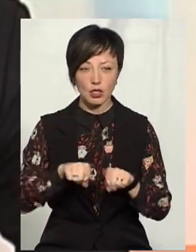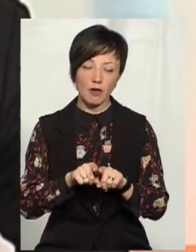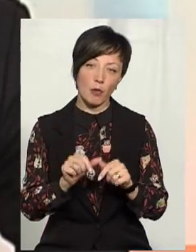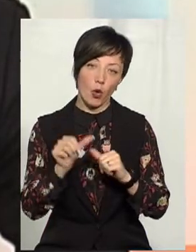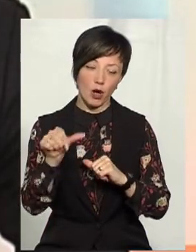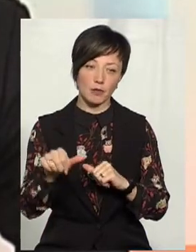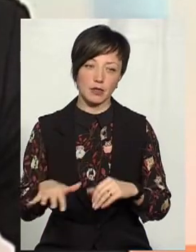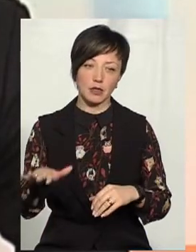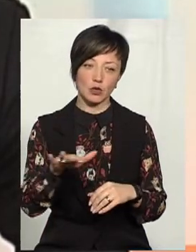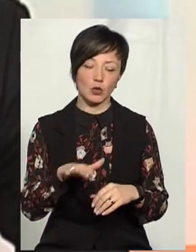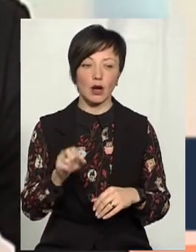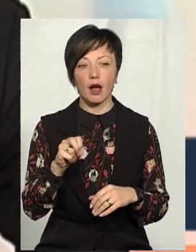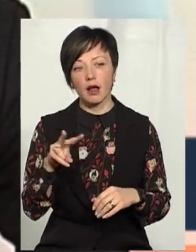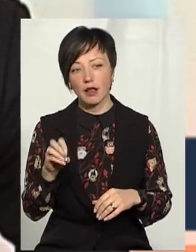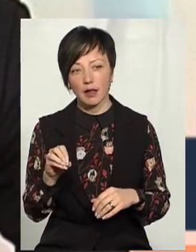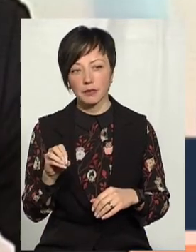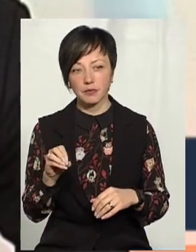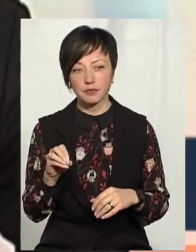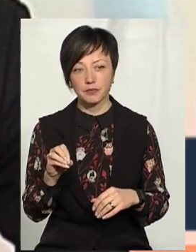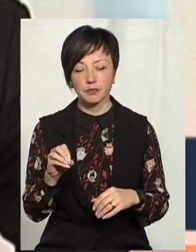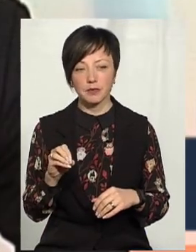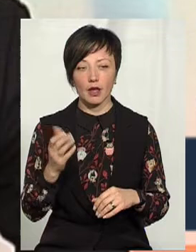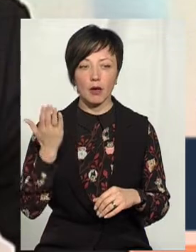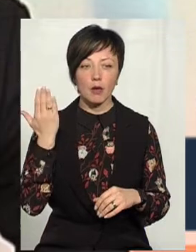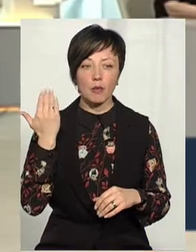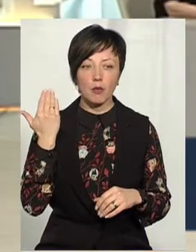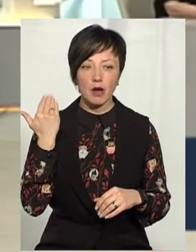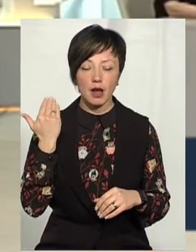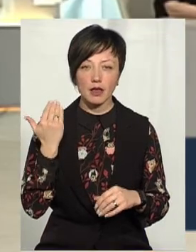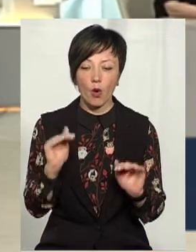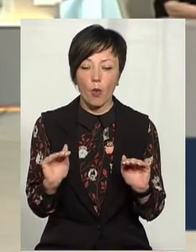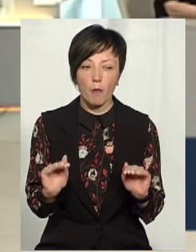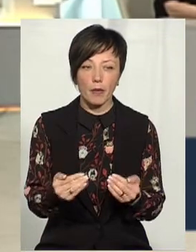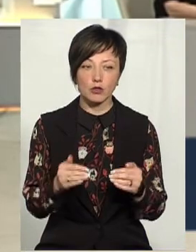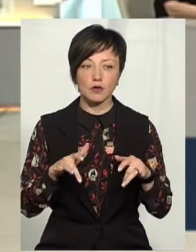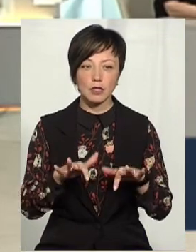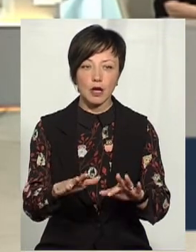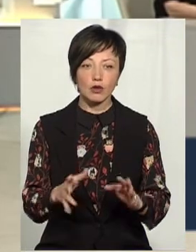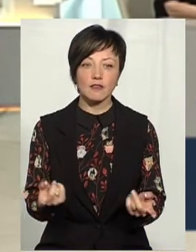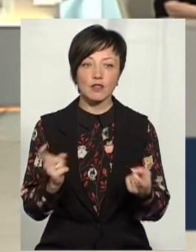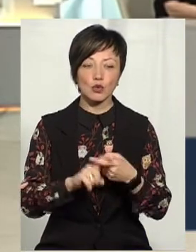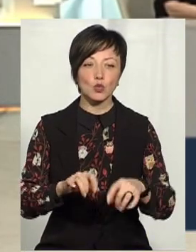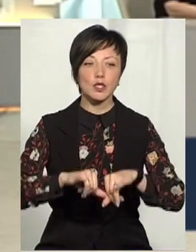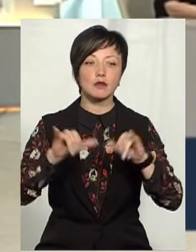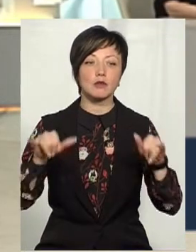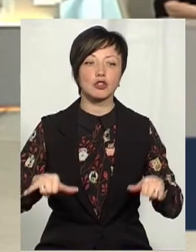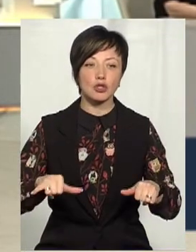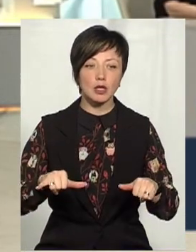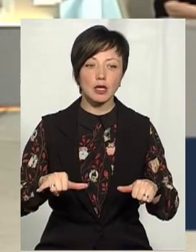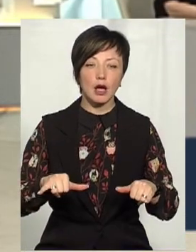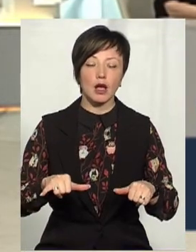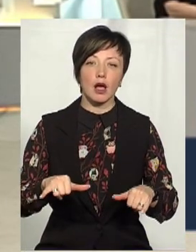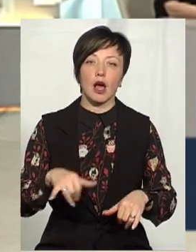взятій території. Але поряд з тим, попередні обмежувальні заходи в зв'язку із збільшенням